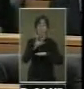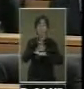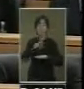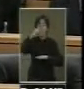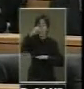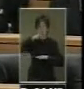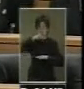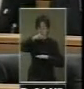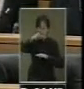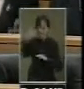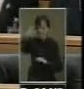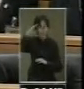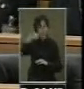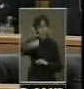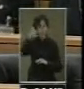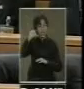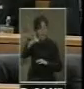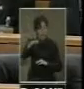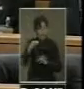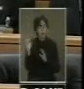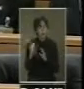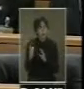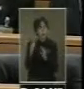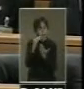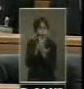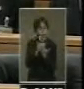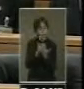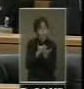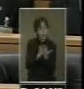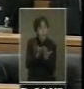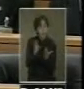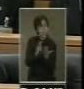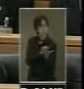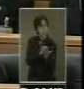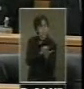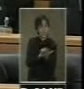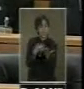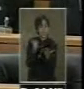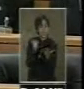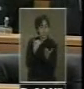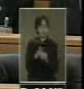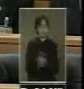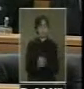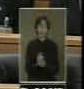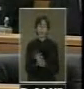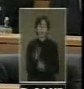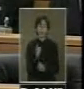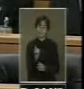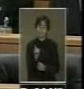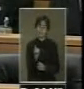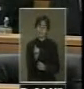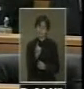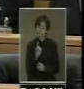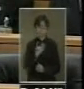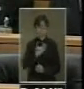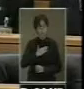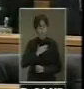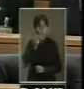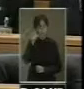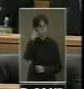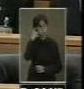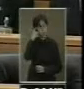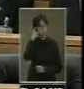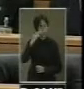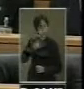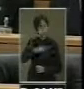ประหารเพียงแต่ว่าในช่วงนั้นเนี่ยมีการสอบถามว่าผมมีแนวคิดที่จะไปคั